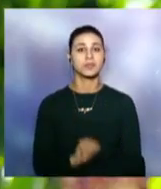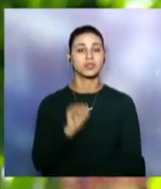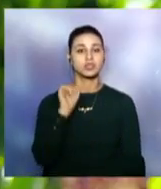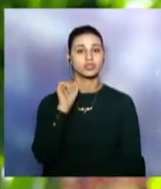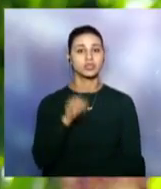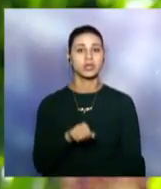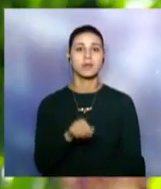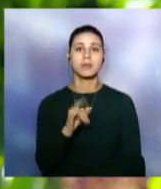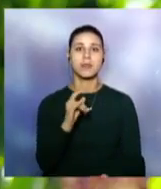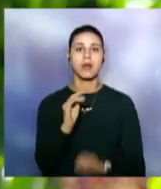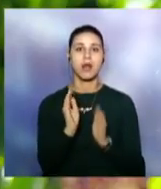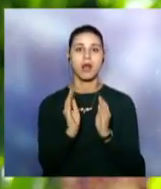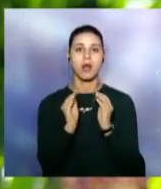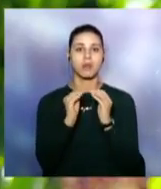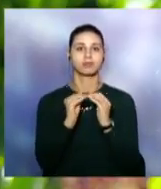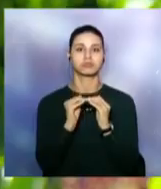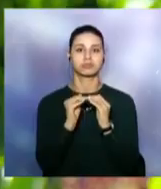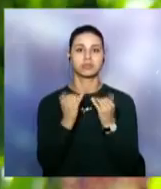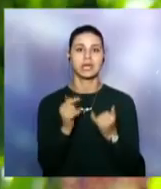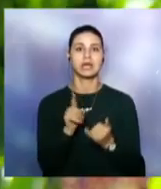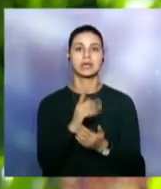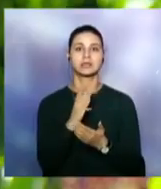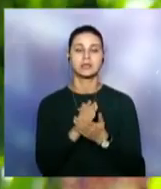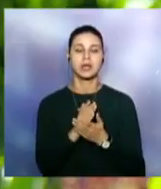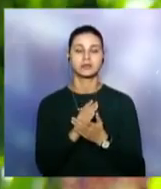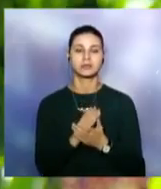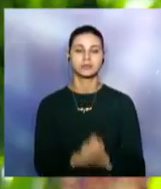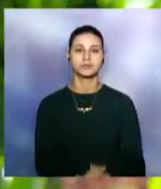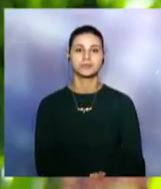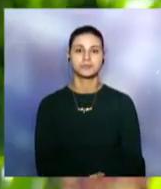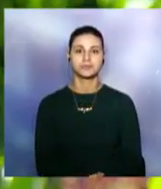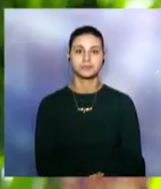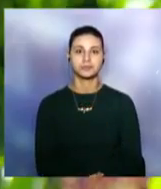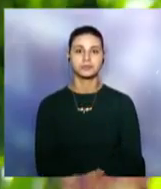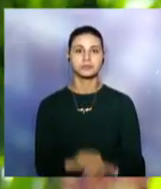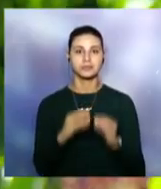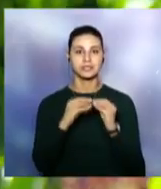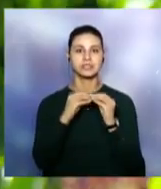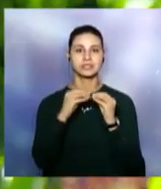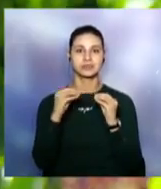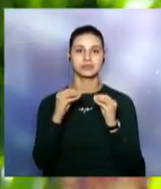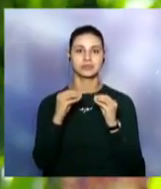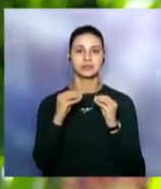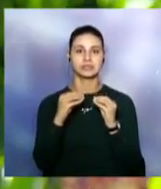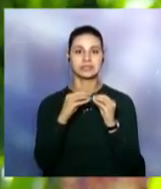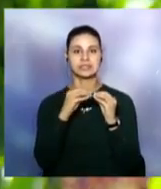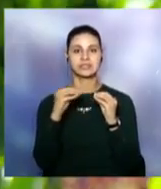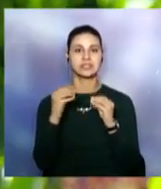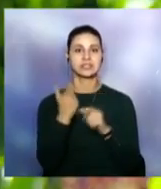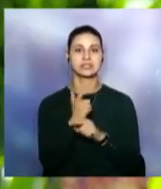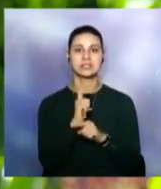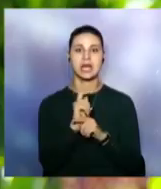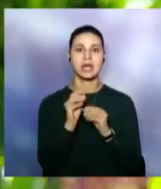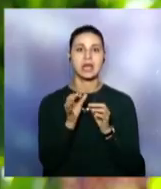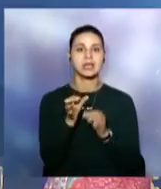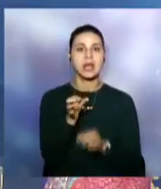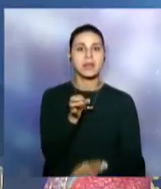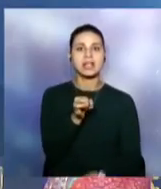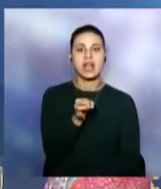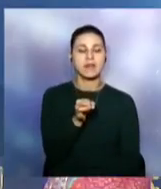შეიძლება სულ დაიხუროს ის ეხლა რაც აქ წვრილი ხვრელი ასე თქვა და შეიძლება სანათური იმდენად დაპატარავდეს პრაქტიკულად